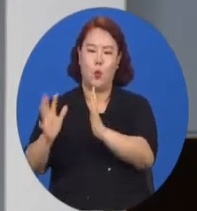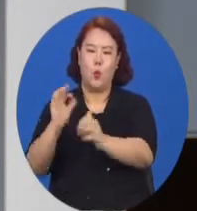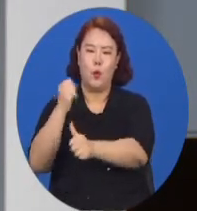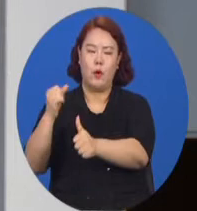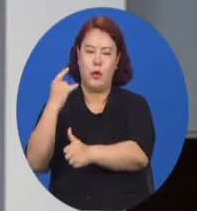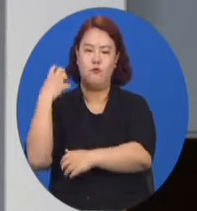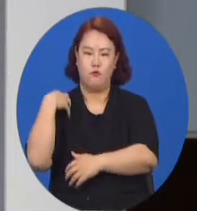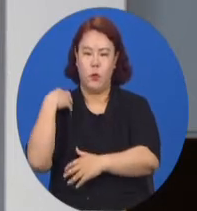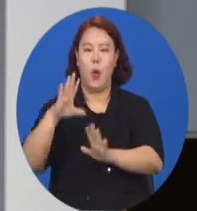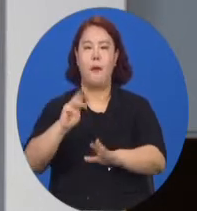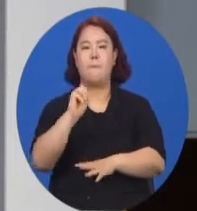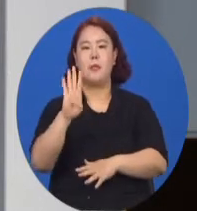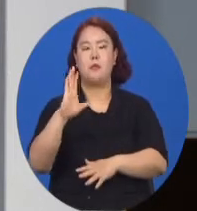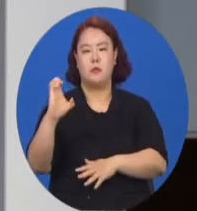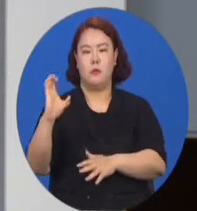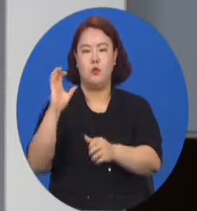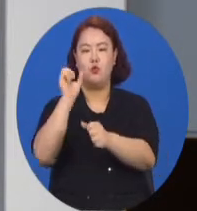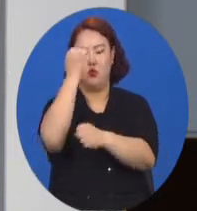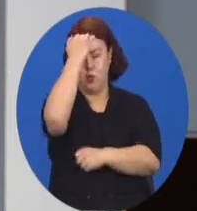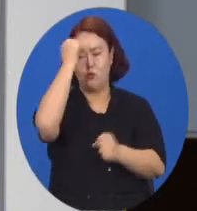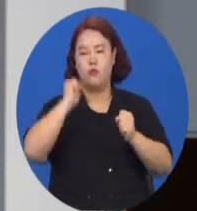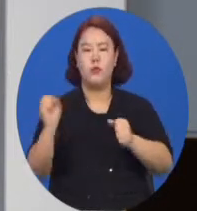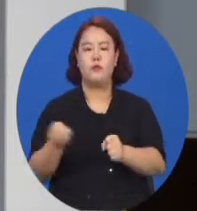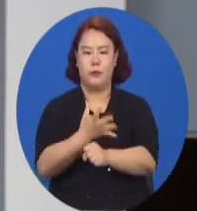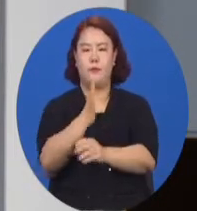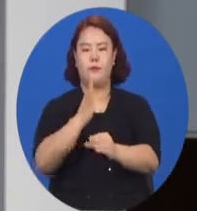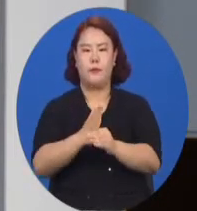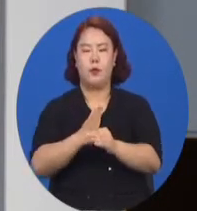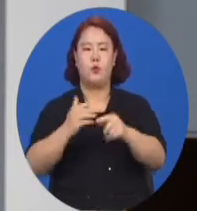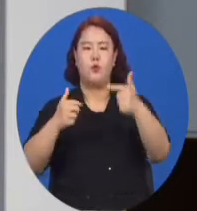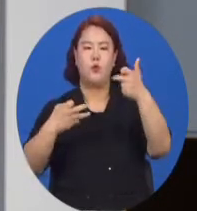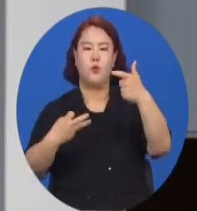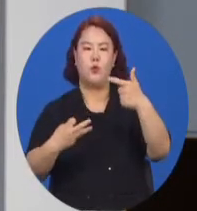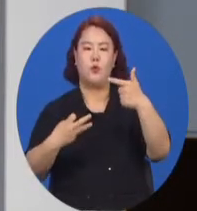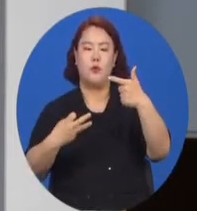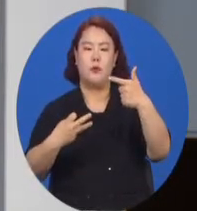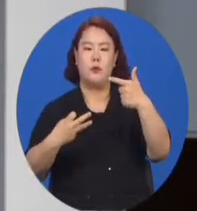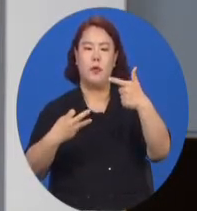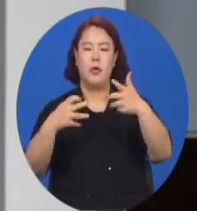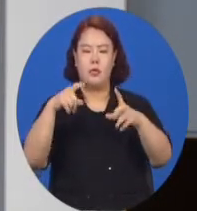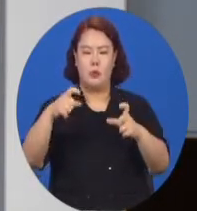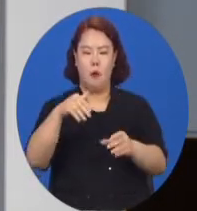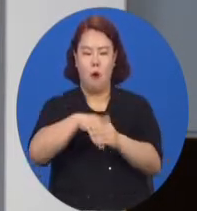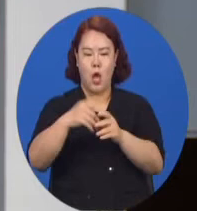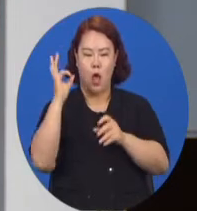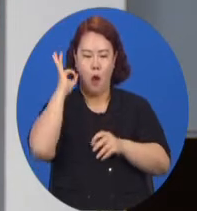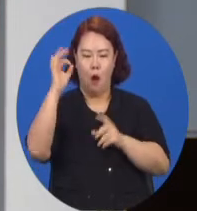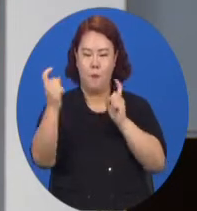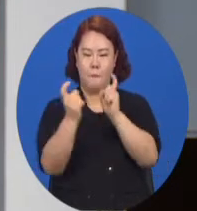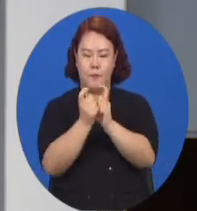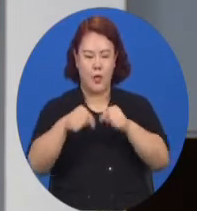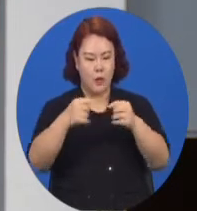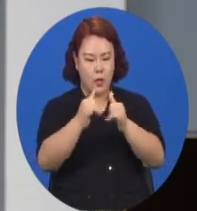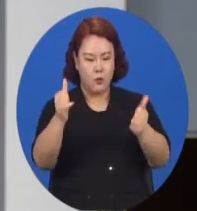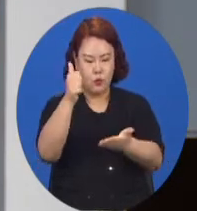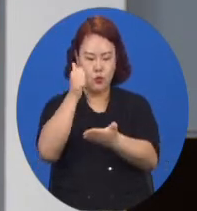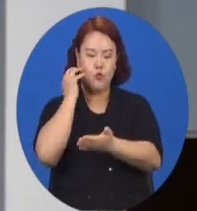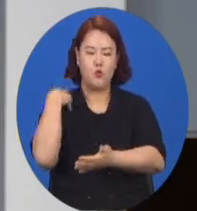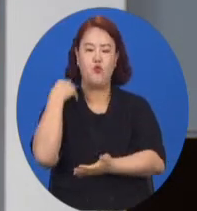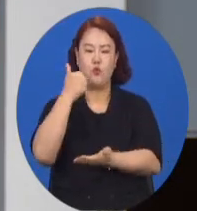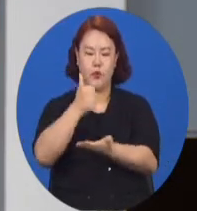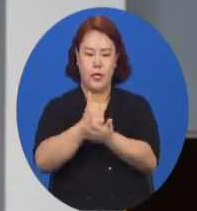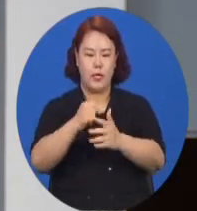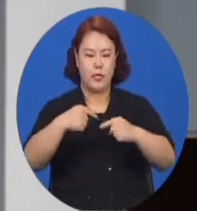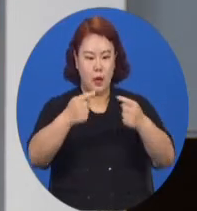중계하는 토론회임을 알려드리겠습니다. 자, 이제 6.13 지방선거가 열흘이 채 남지 않았습니다. 참여하는 사람은 주인이요, 그렇지 않은